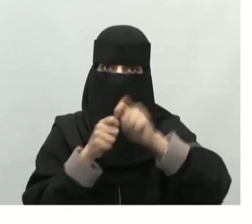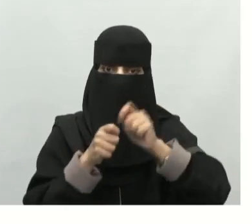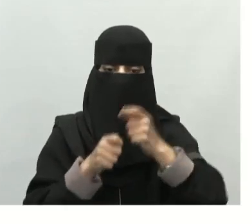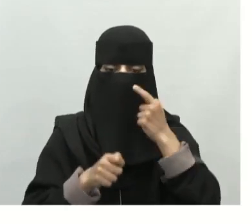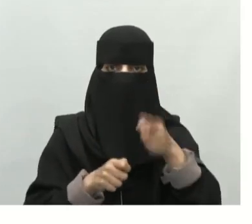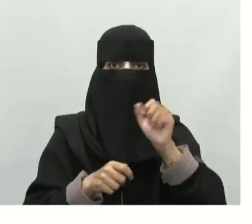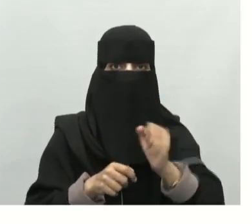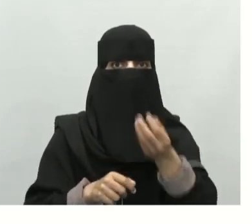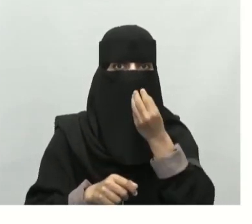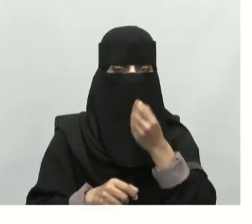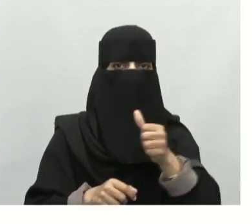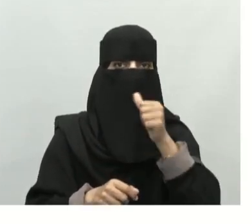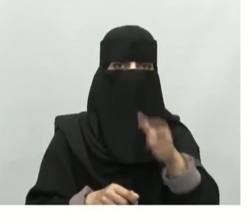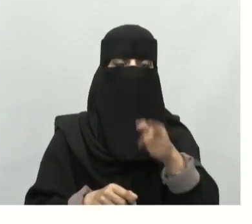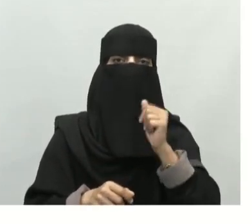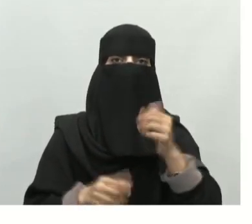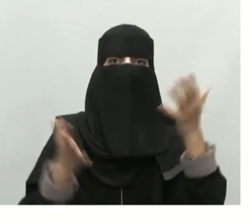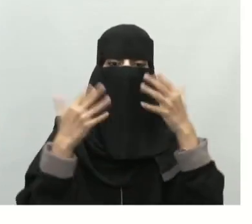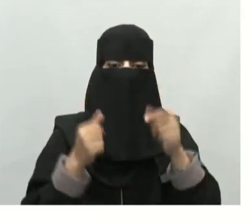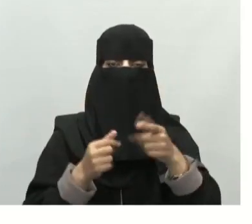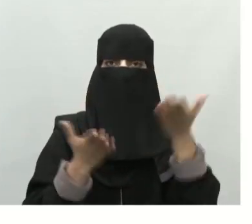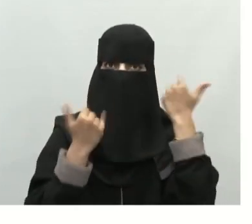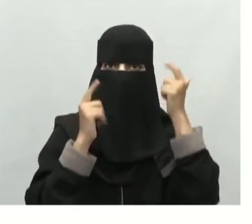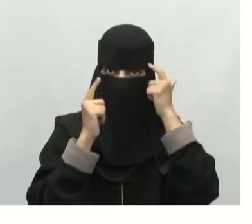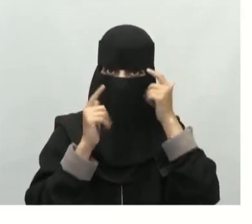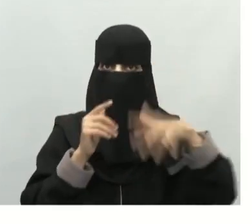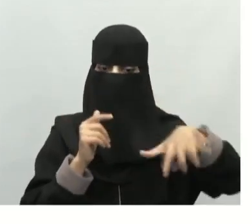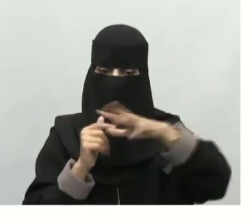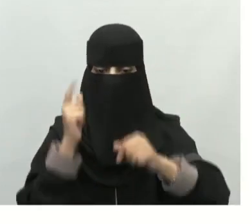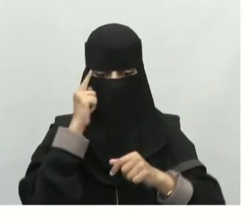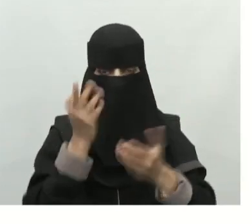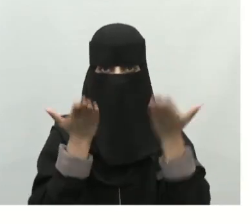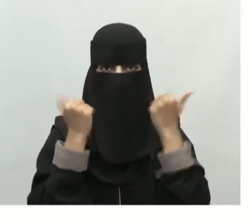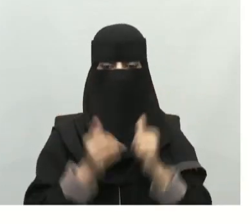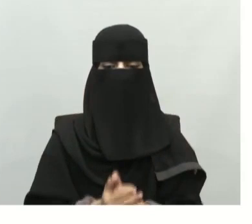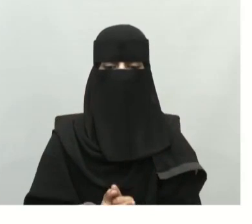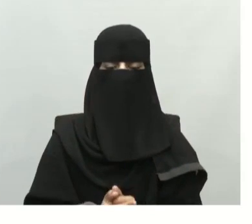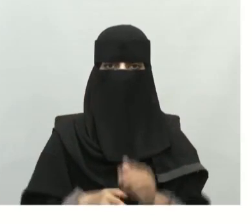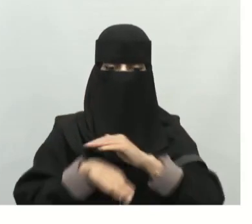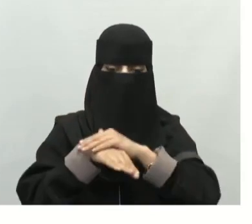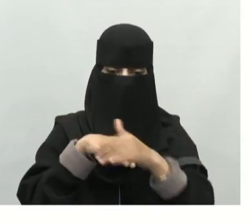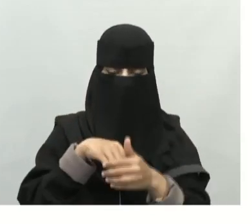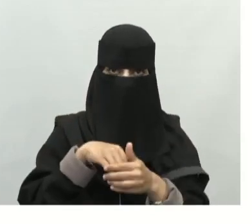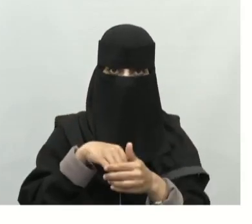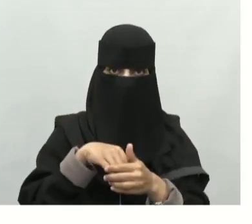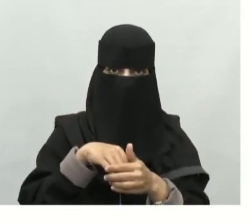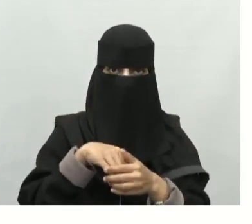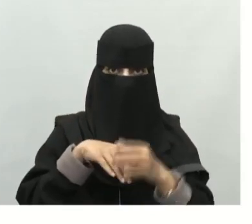يتغذى ويحتاج الى الماء والغذاء وهذا تعرفنا عليه سابقا يغطي جسمها